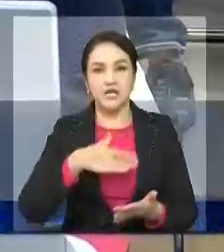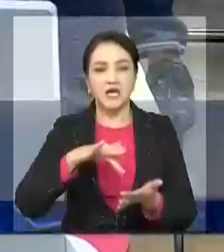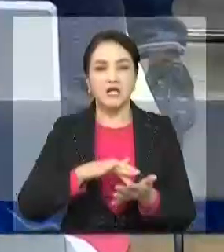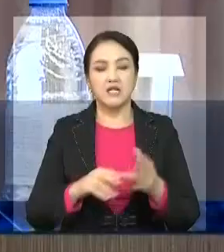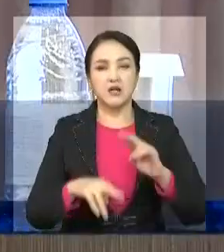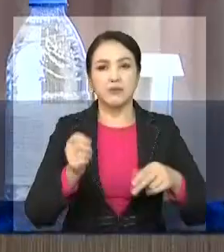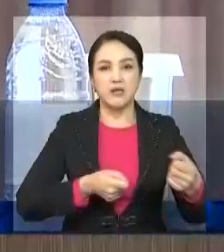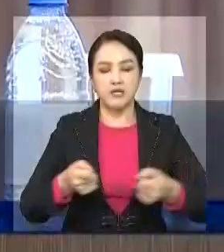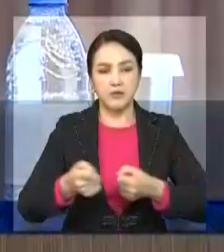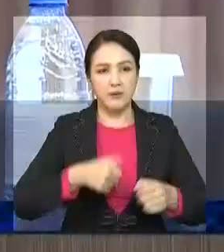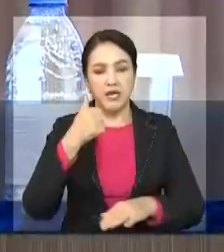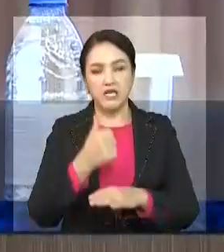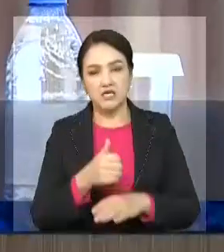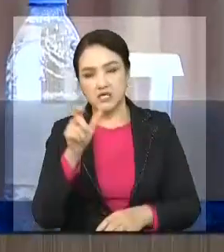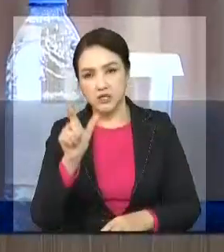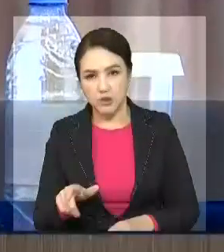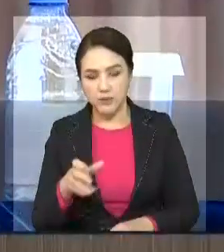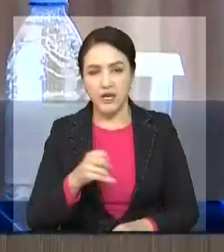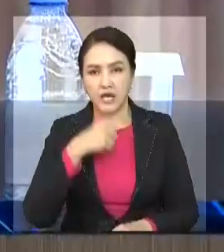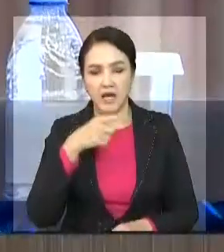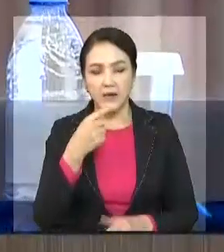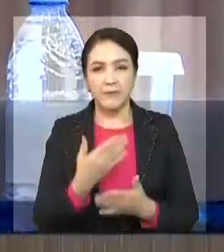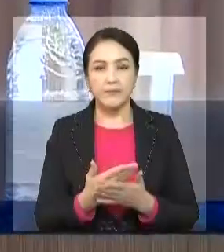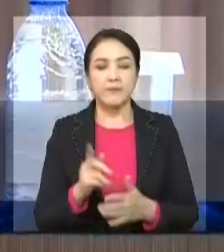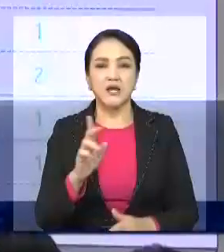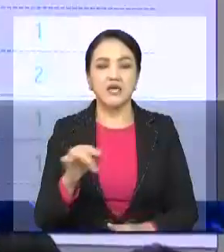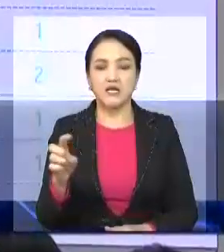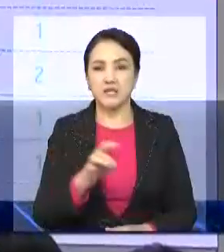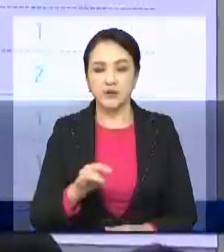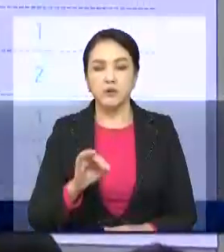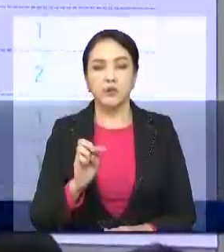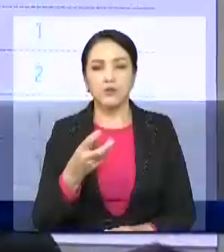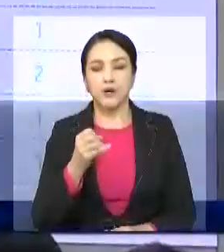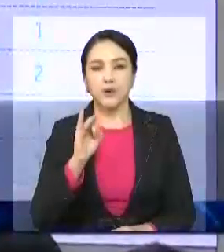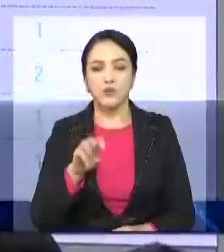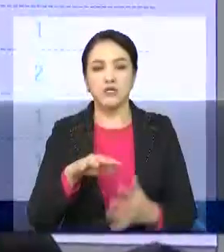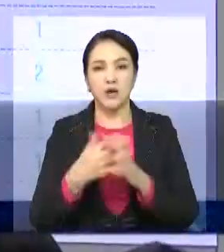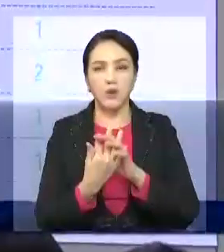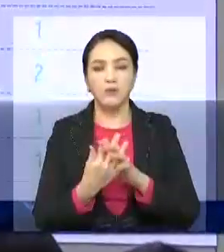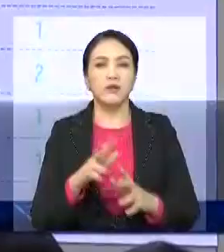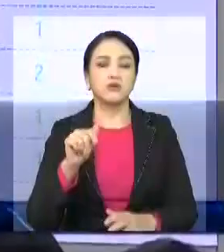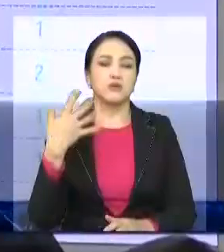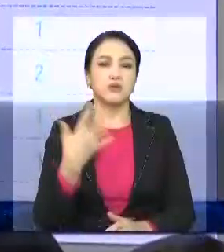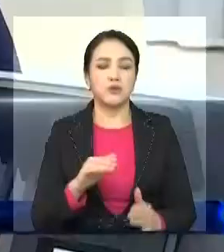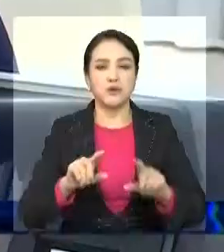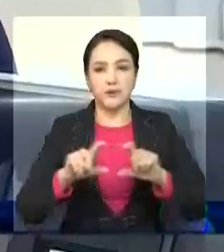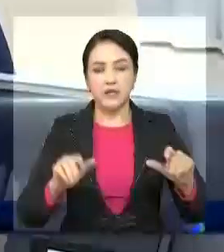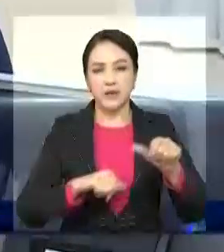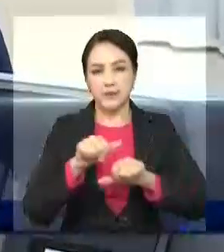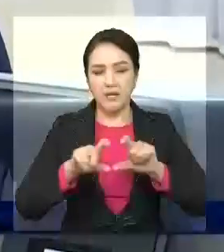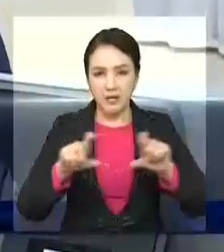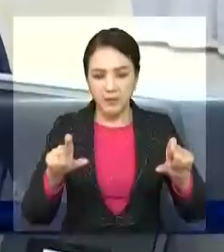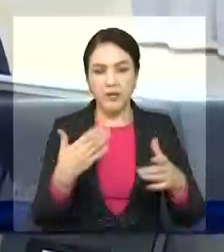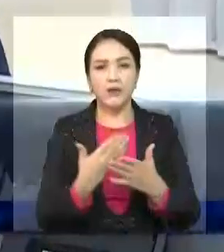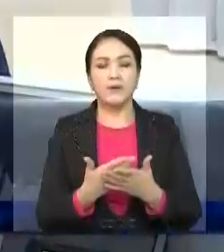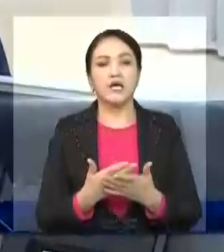құрылысы басқармасының басшысы Ержан Мұздыбаевтың айтуынша, Байғанин ауданының Оймауыт ауылындағы 150 орындық мектеп балабақша,